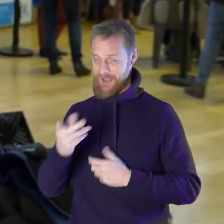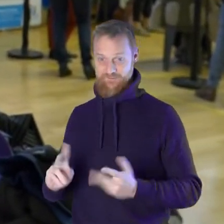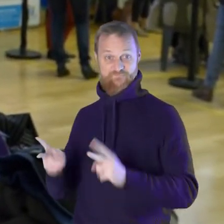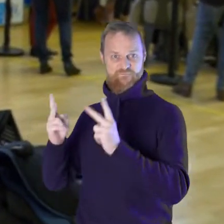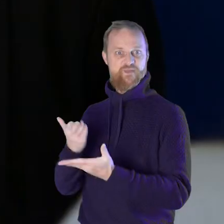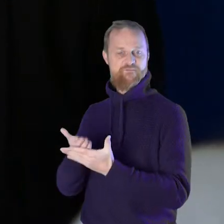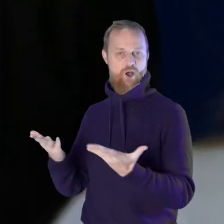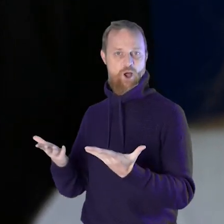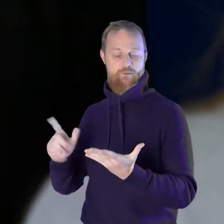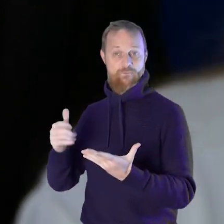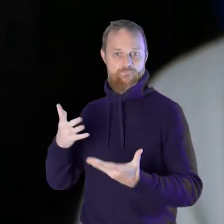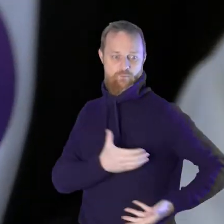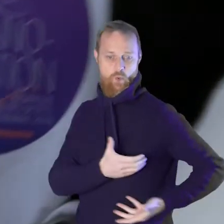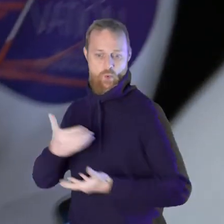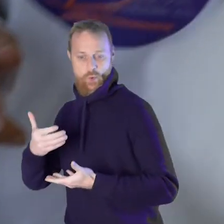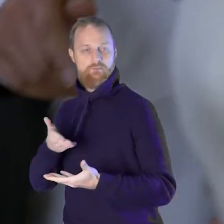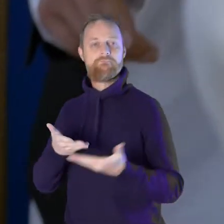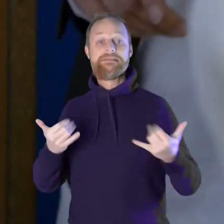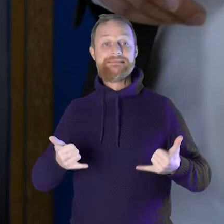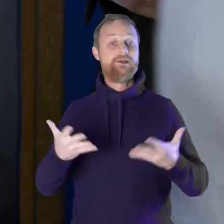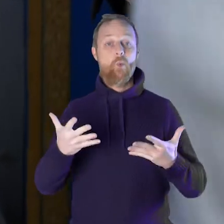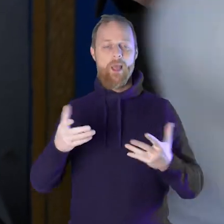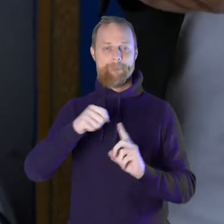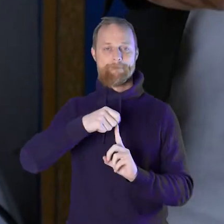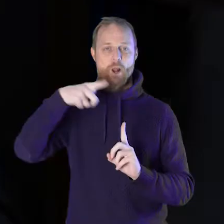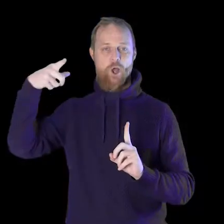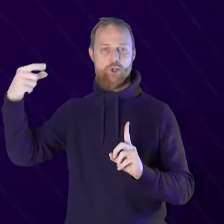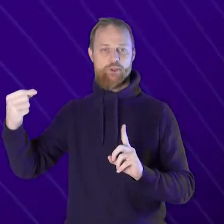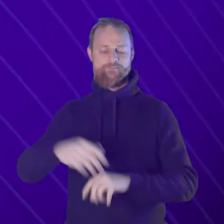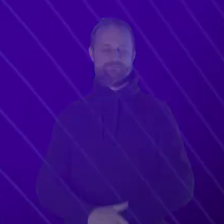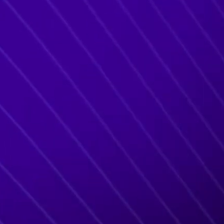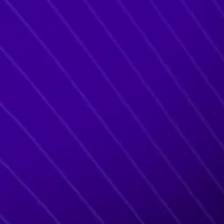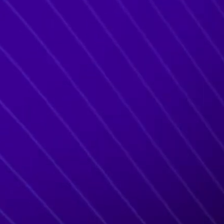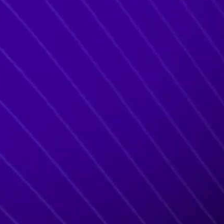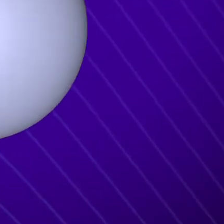n'oubliant pas de sortir le vivant, le fameux vivant qui a été matérialisé ici par une plante.